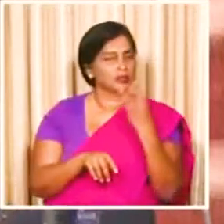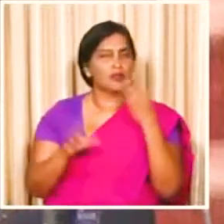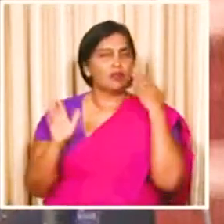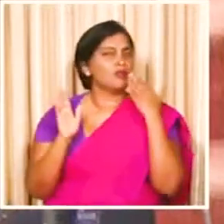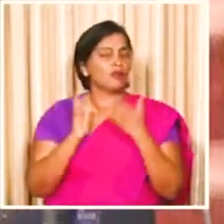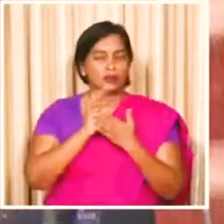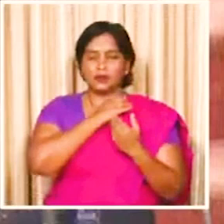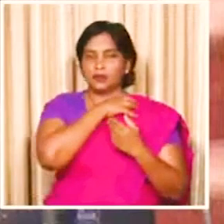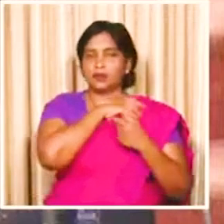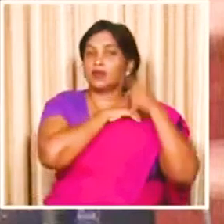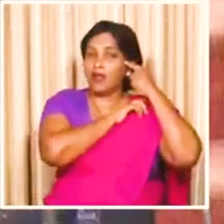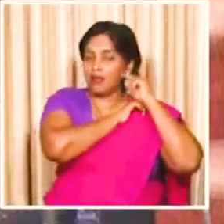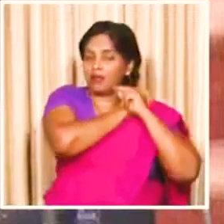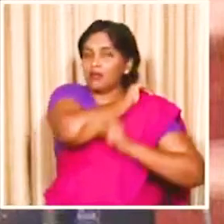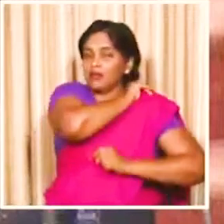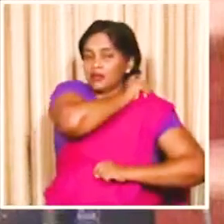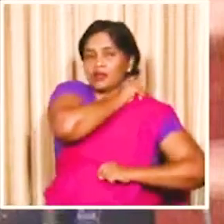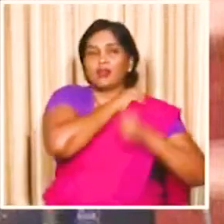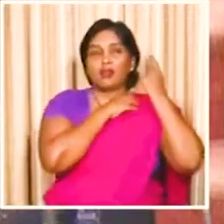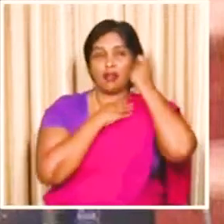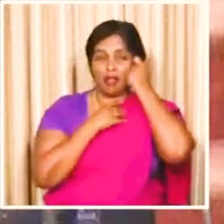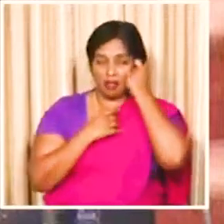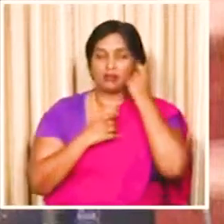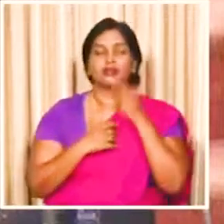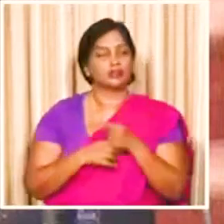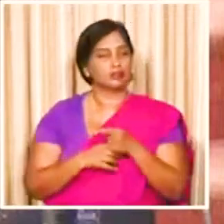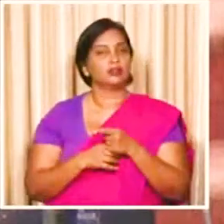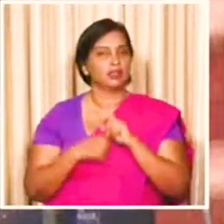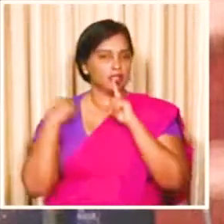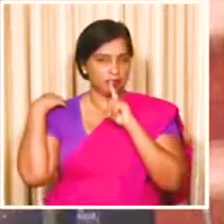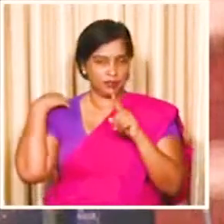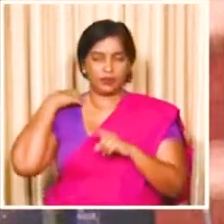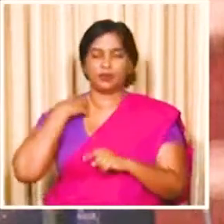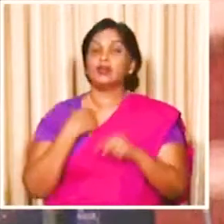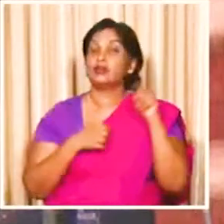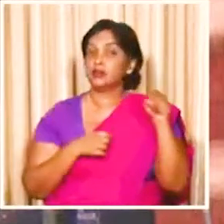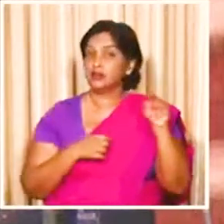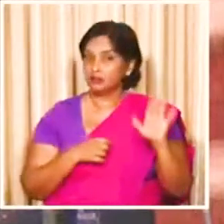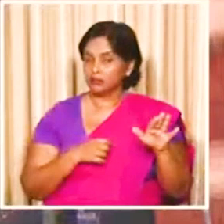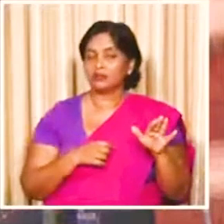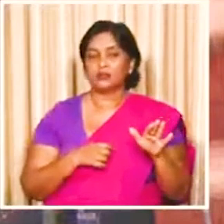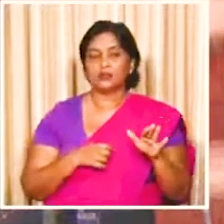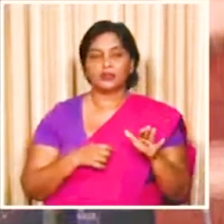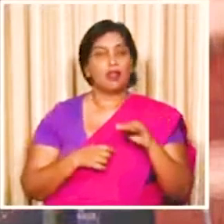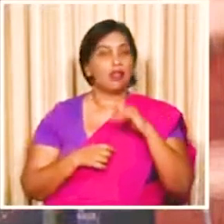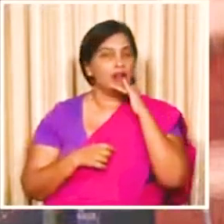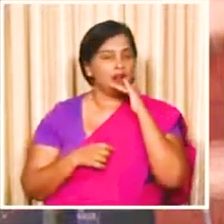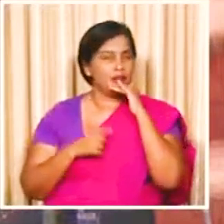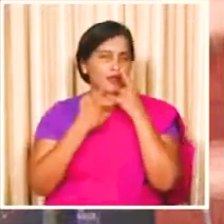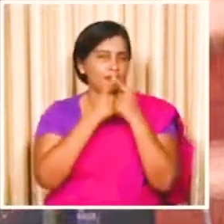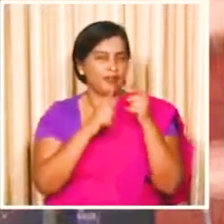மாங்காய் எங்களுடைய பிரதேசத்திலே கருத்த கொழும்பான், வெள்ளை கொழும்பான் மிக பிரபலியமான, அது விலை